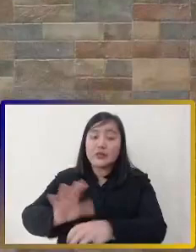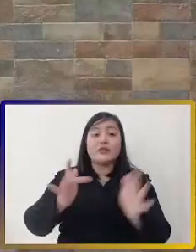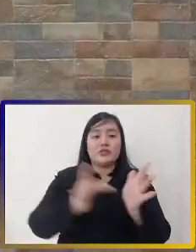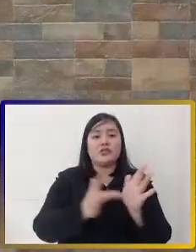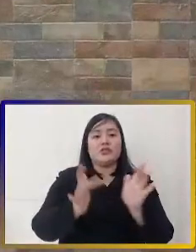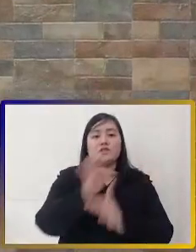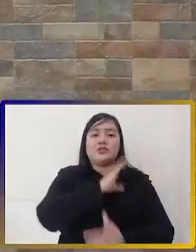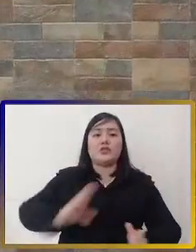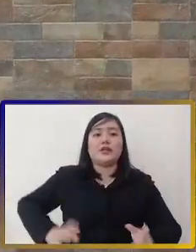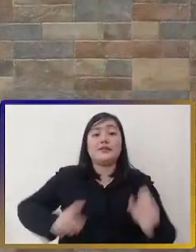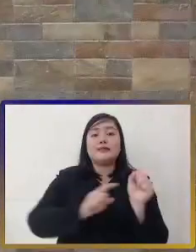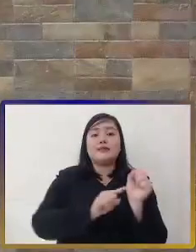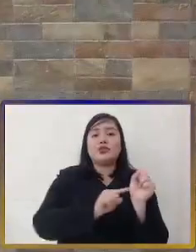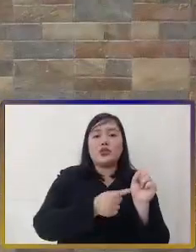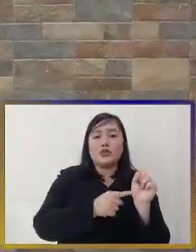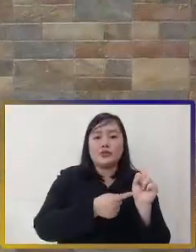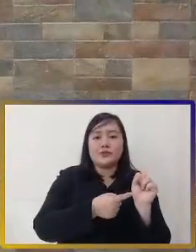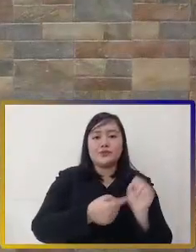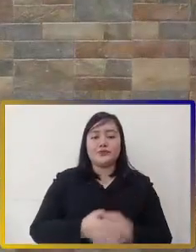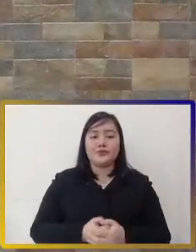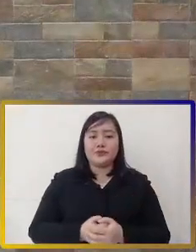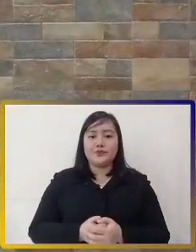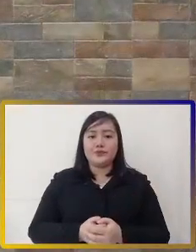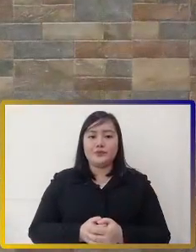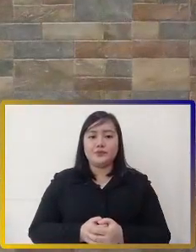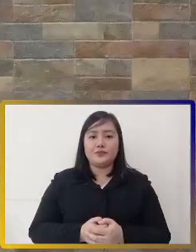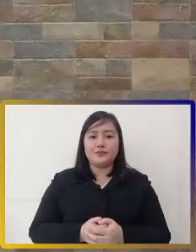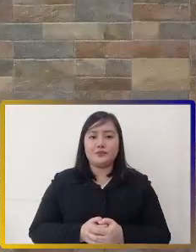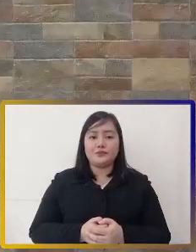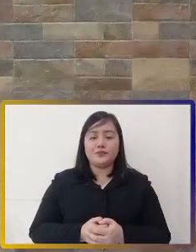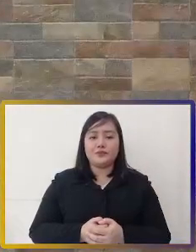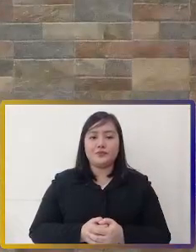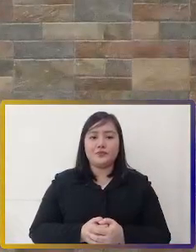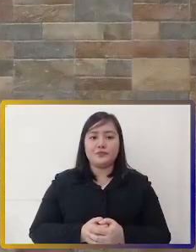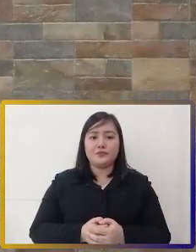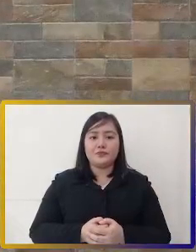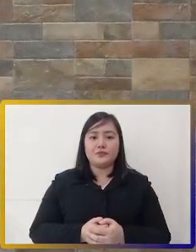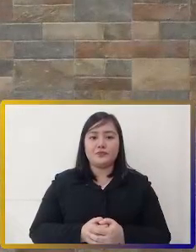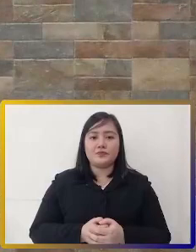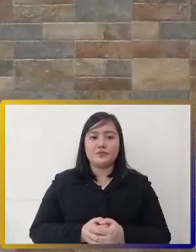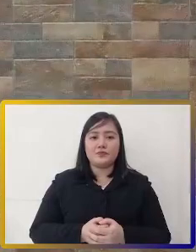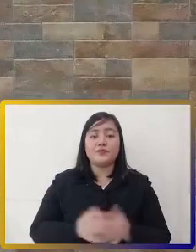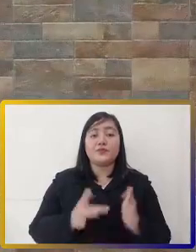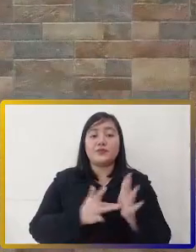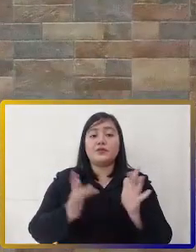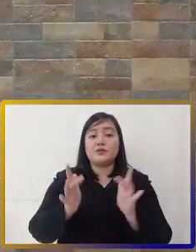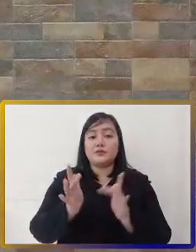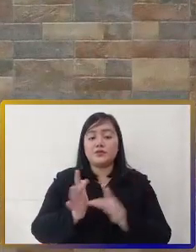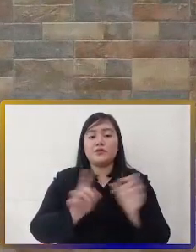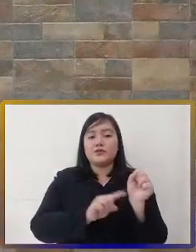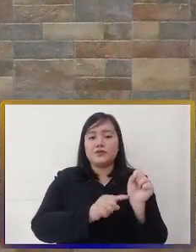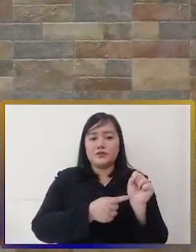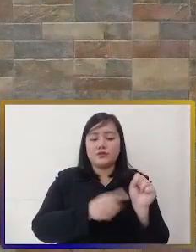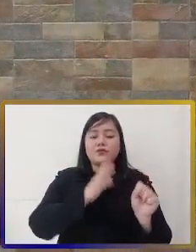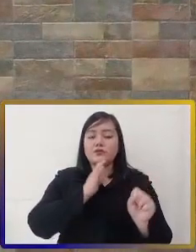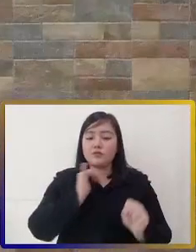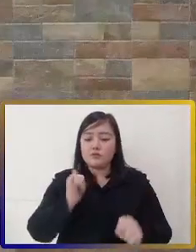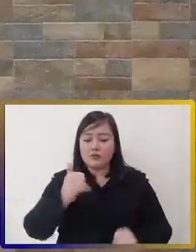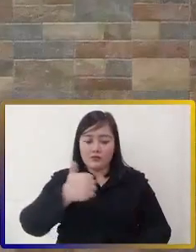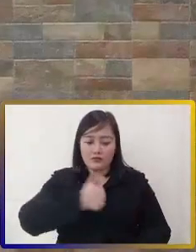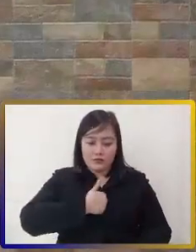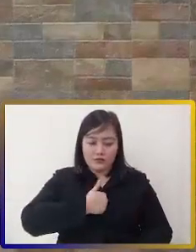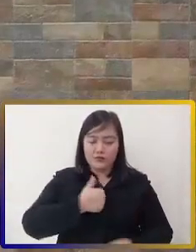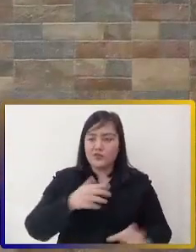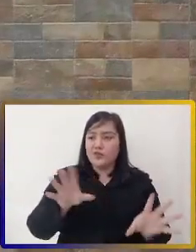ang nagtatag. He established it by Himself, no human